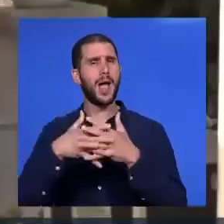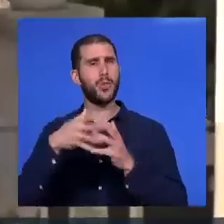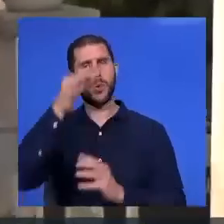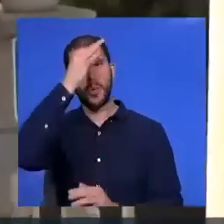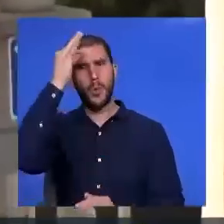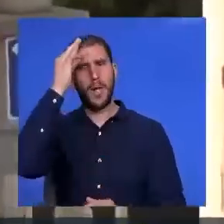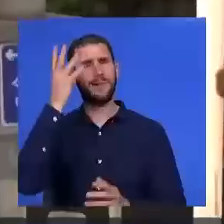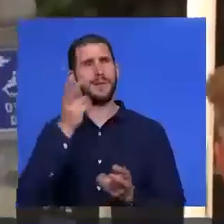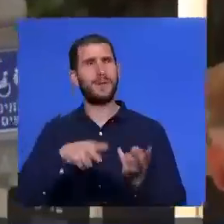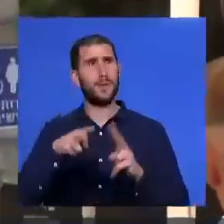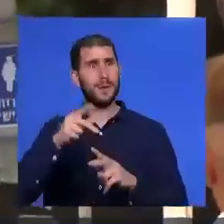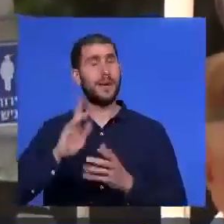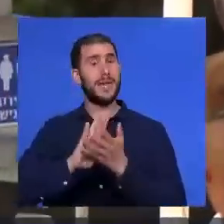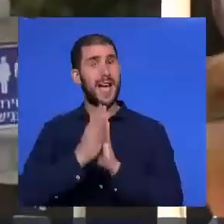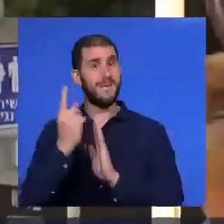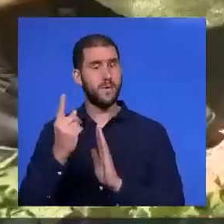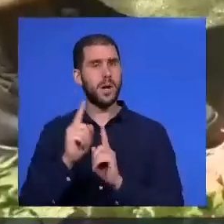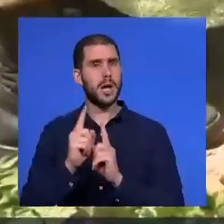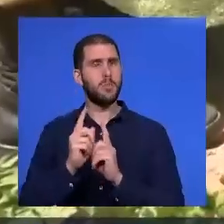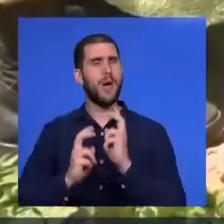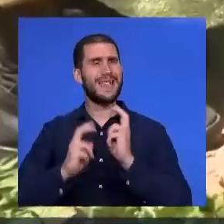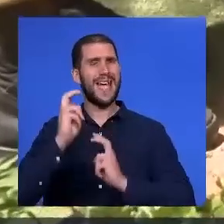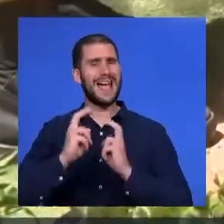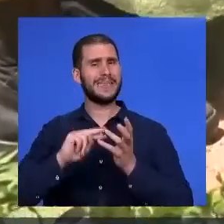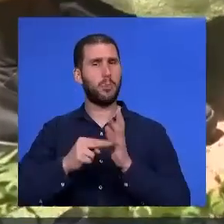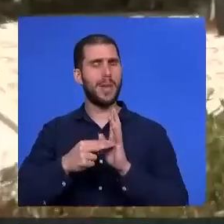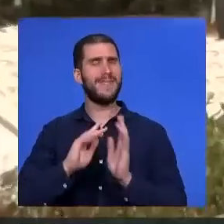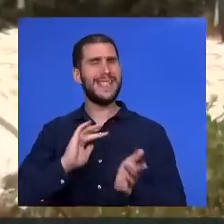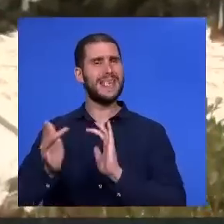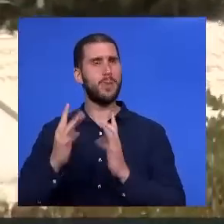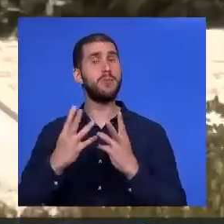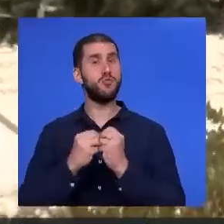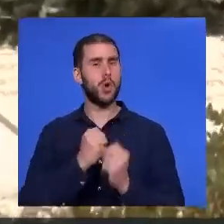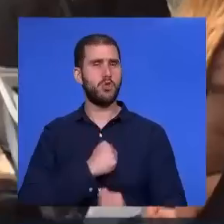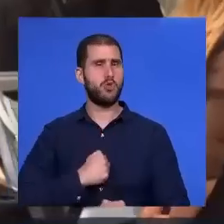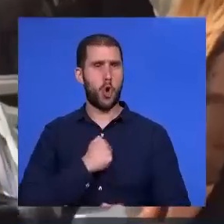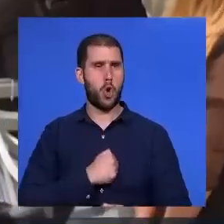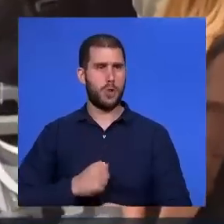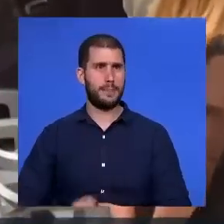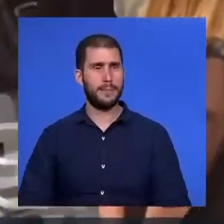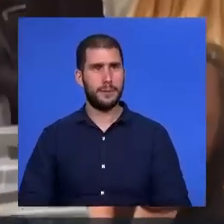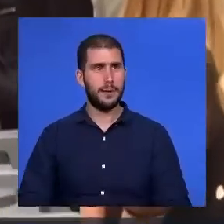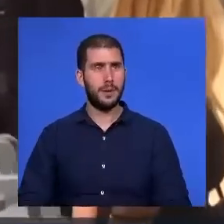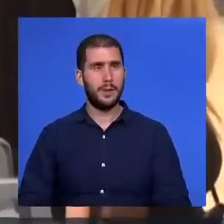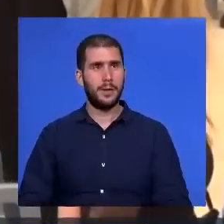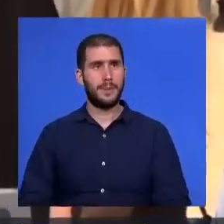הנופלים עלולים להפוך הפעם לקרקס פוליטי ולאימותים עם משפחות שכולות.